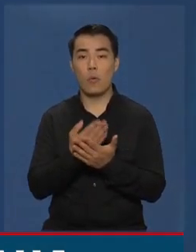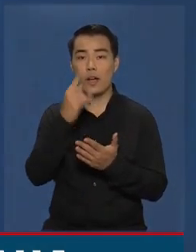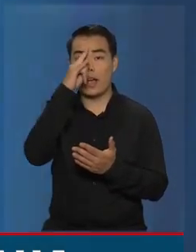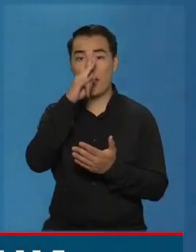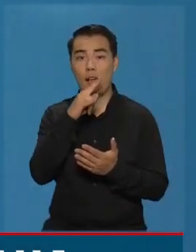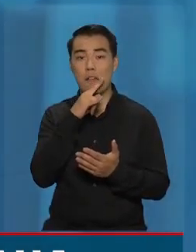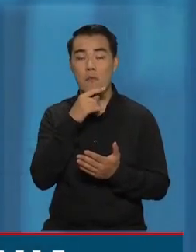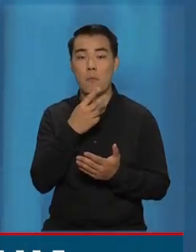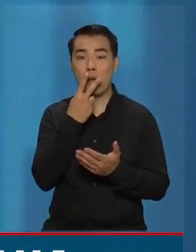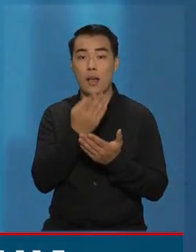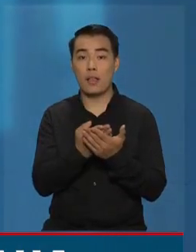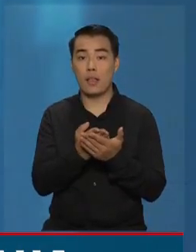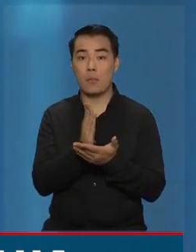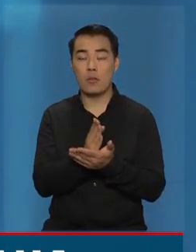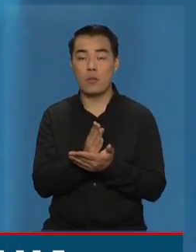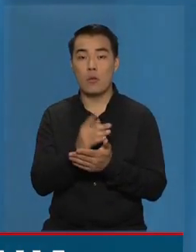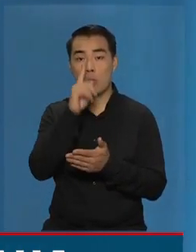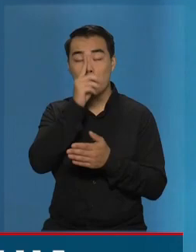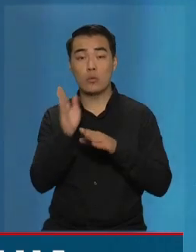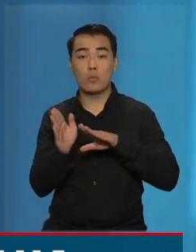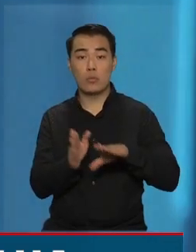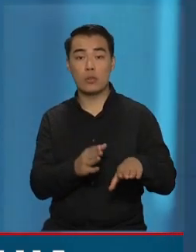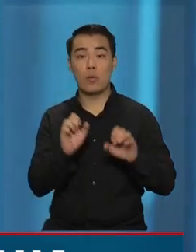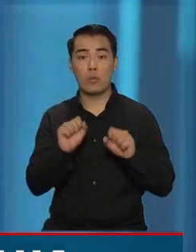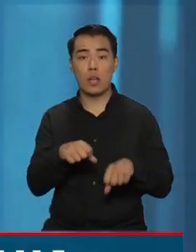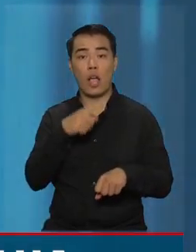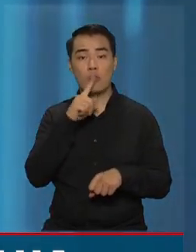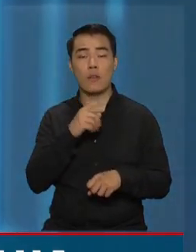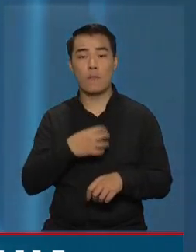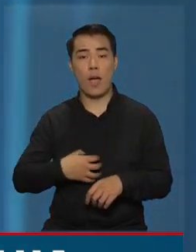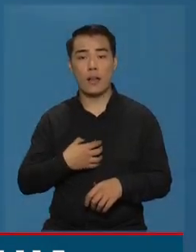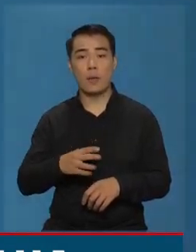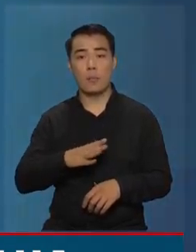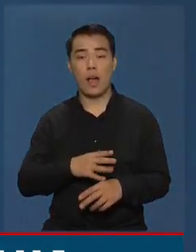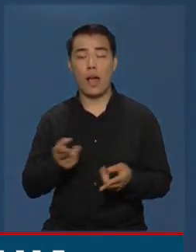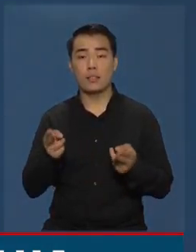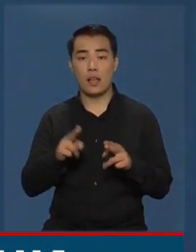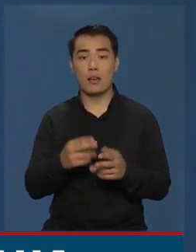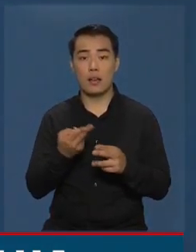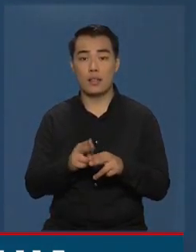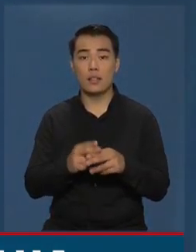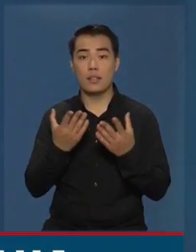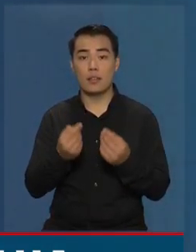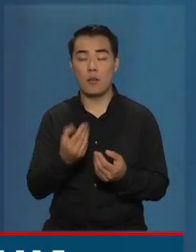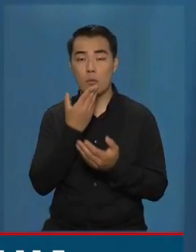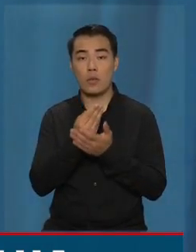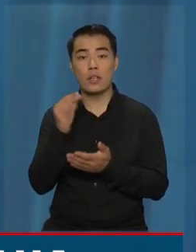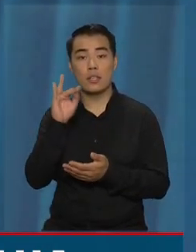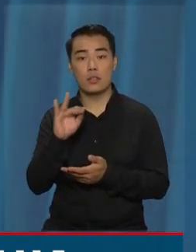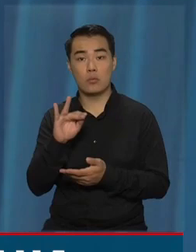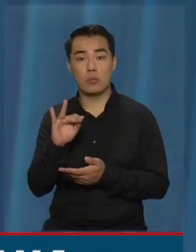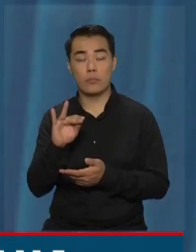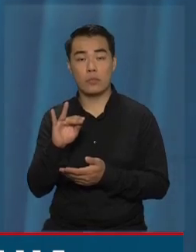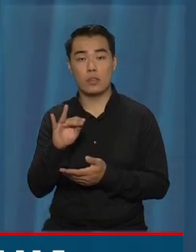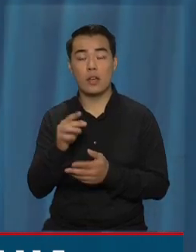Казахстана. Спустя год мы уже, наверное, можем сказать, насколько важно было сохранить именно этот день в нашей истории.